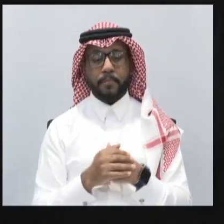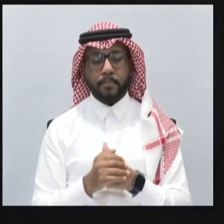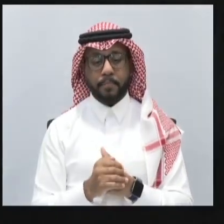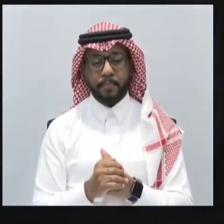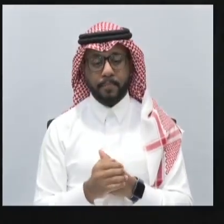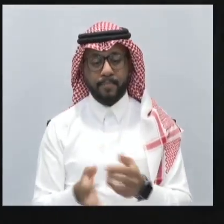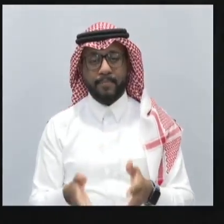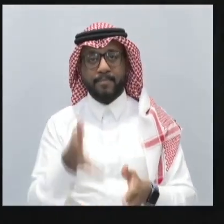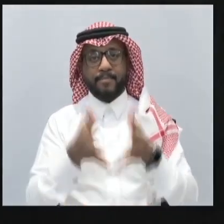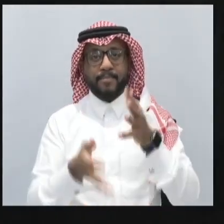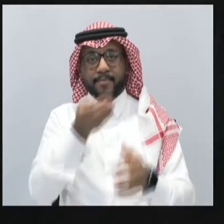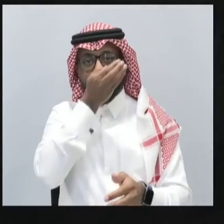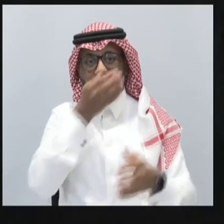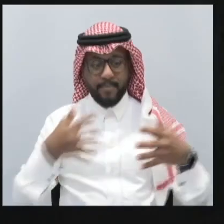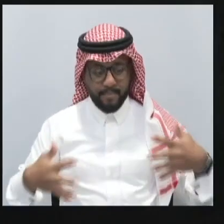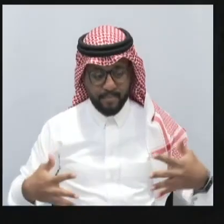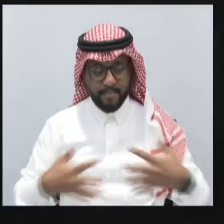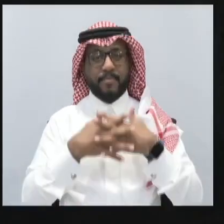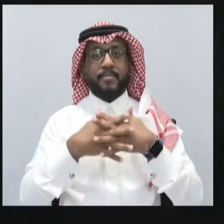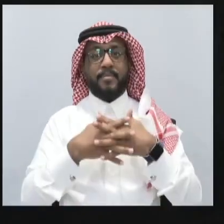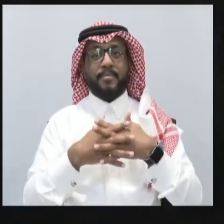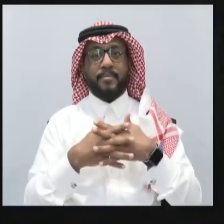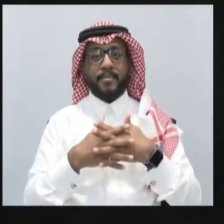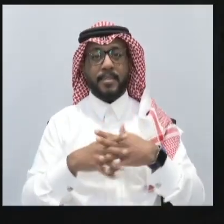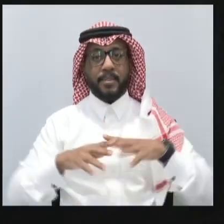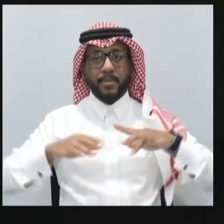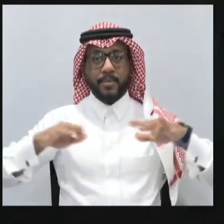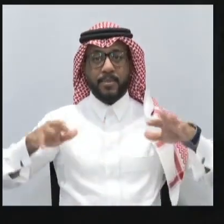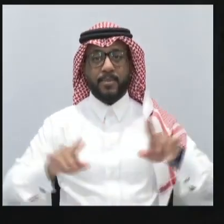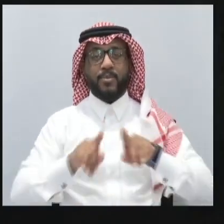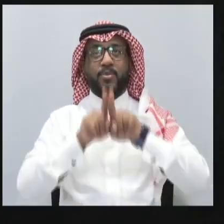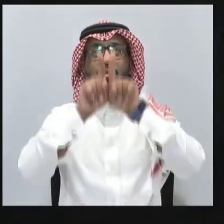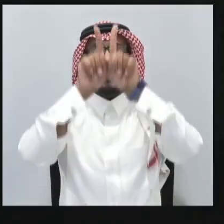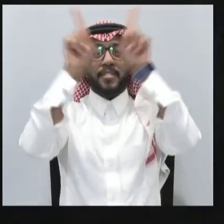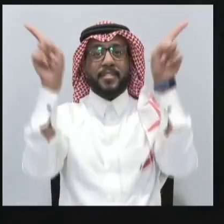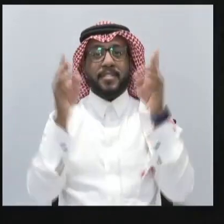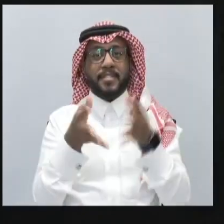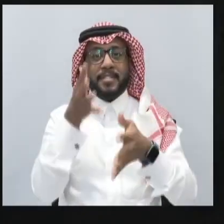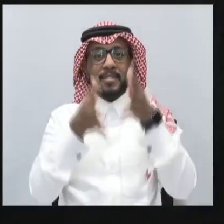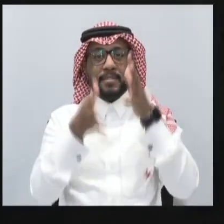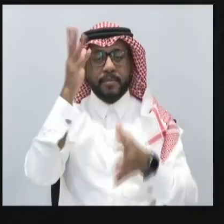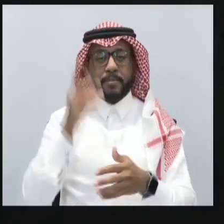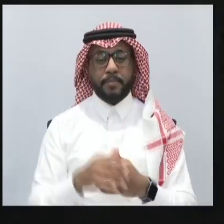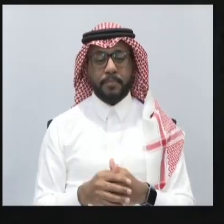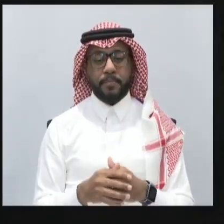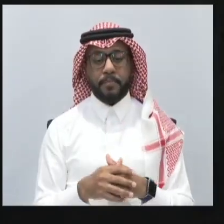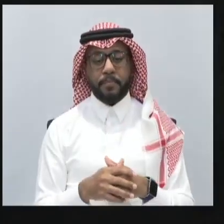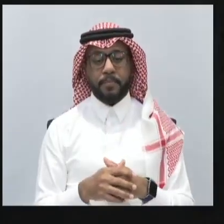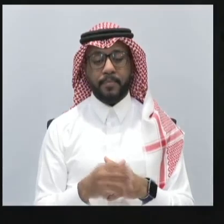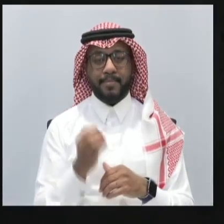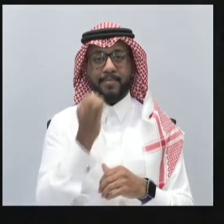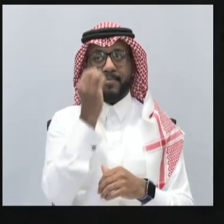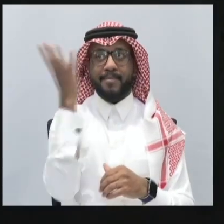الشمس مع الماء والاملاح من الجذور ومع الهواء ويصنع بداخله الغذاء بالشكل